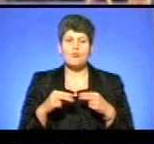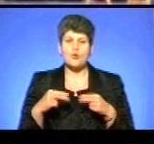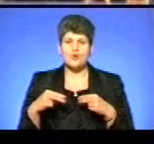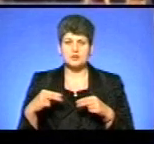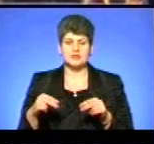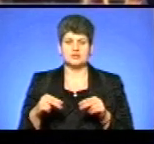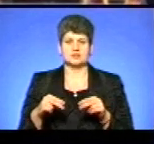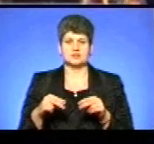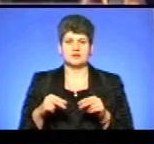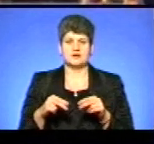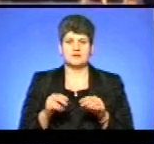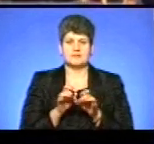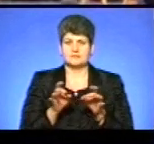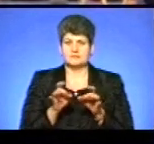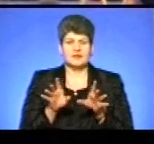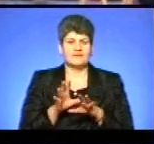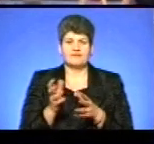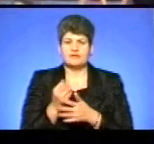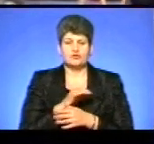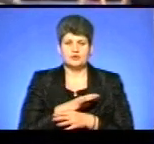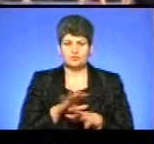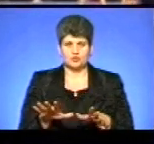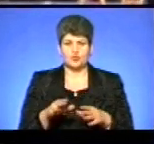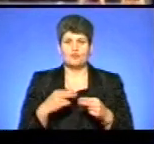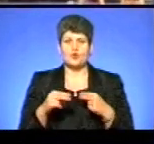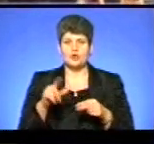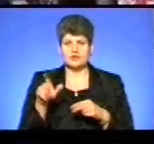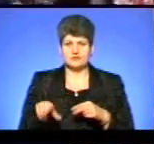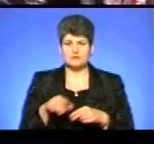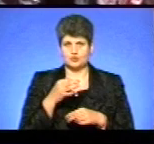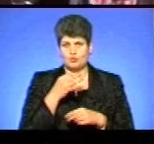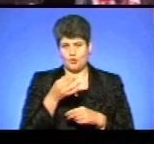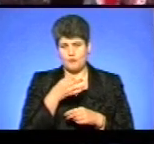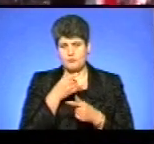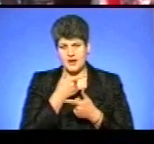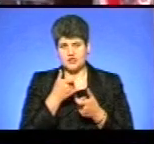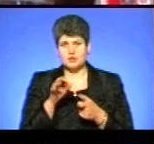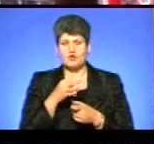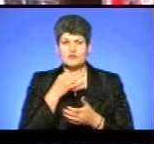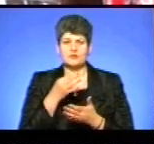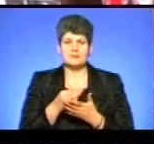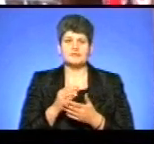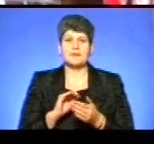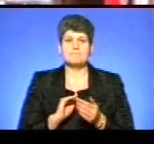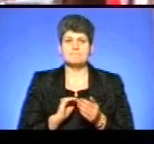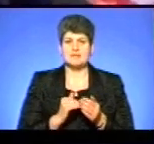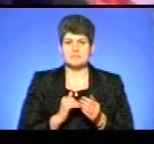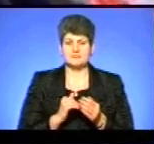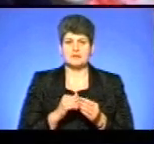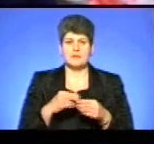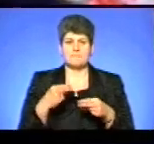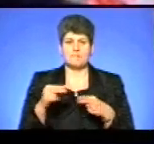засобів виявлено не було. Продавців було попереджено про відповідальність. Підприємцям і продавцям рятувальники і поліцейські